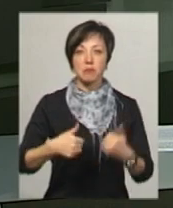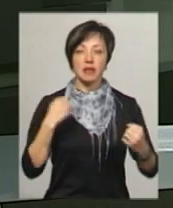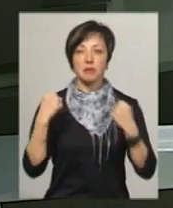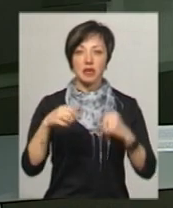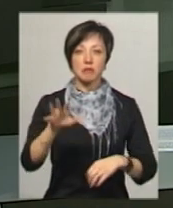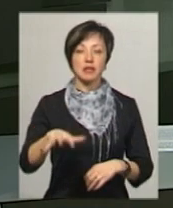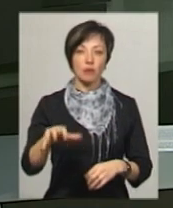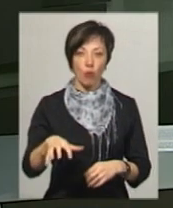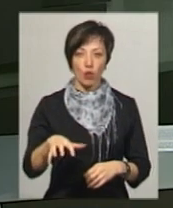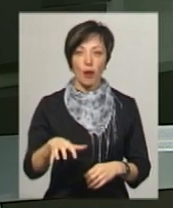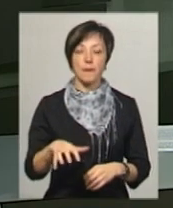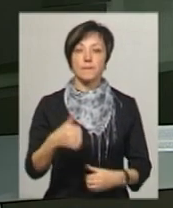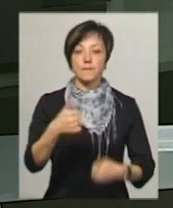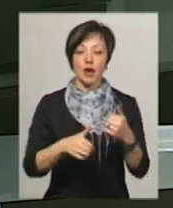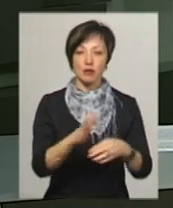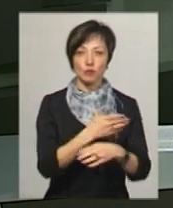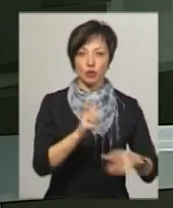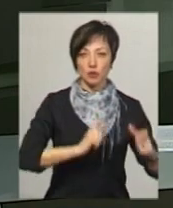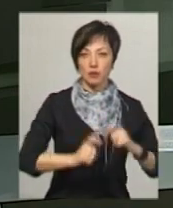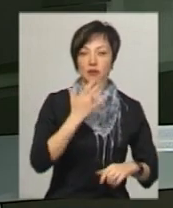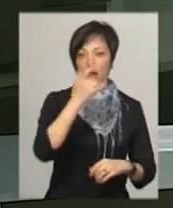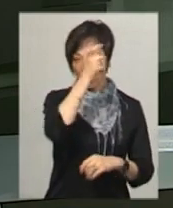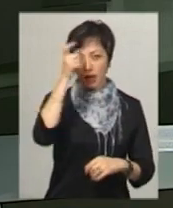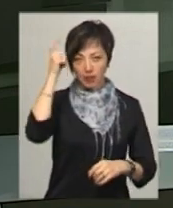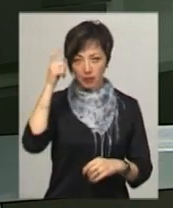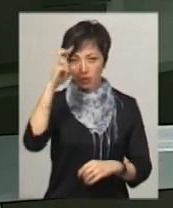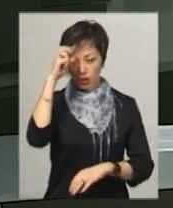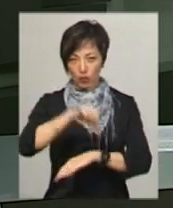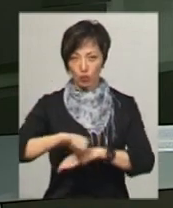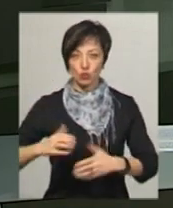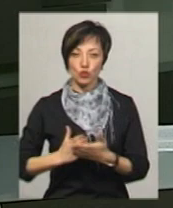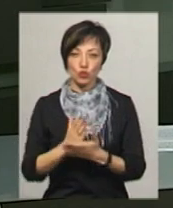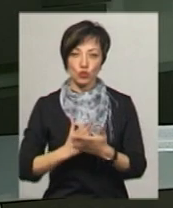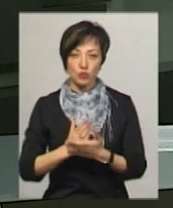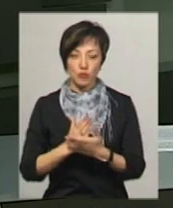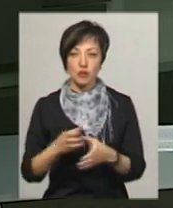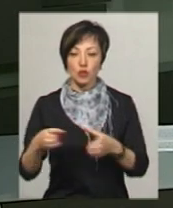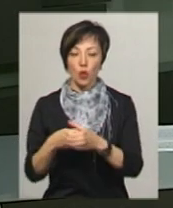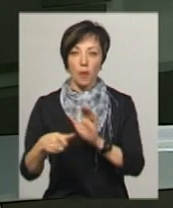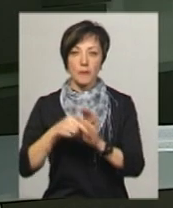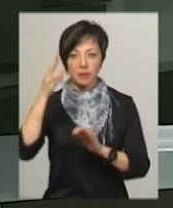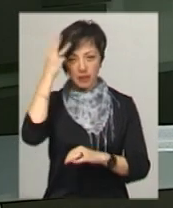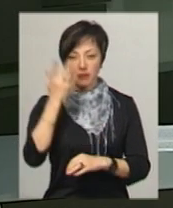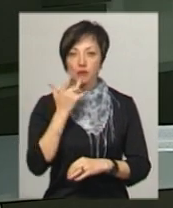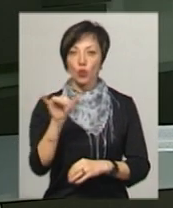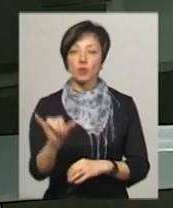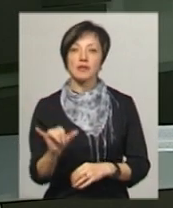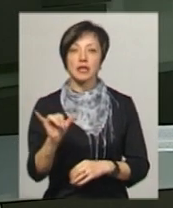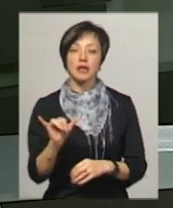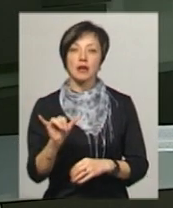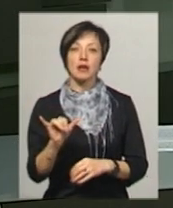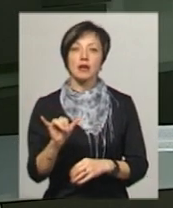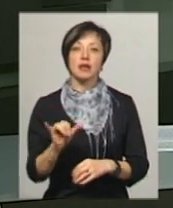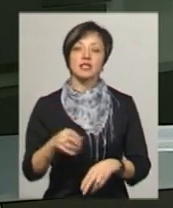спартакіаді з баскетболу. Матч поміж курсантами Національної академії Державної прикордонної служби з командою Хмельницького національного